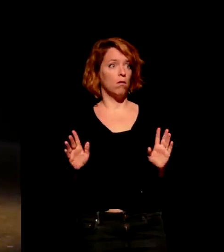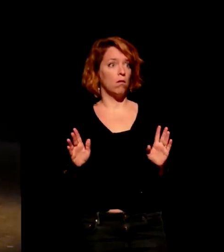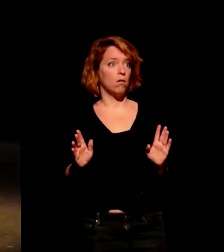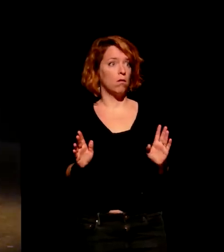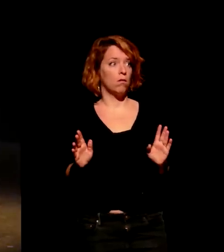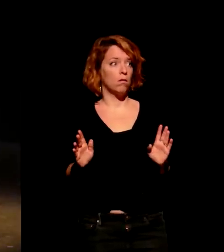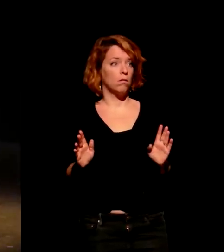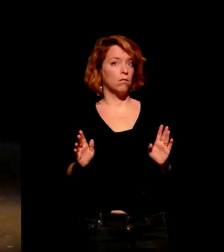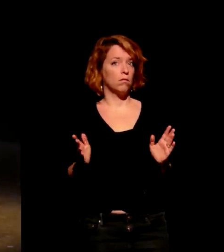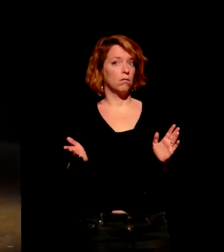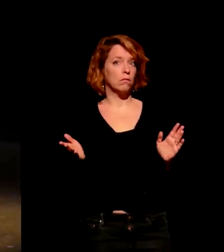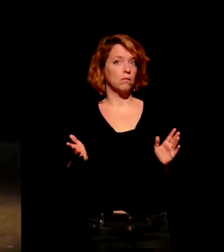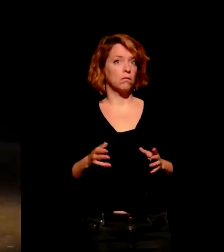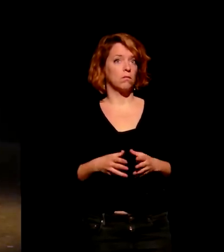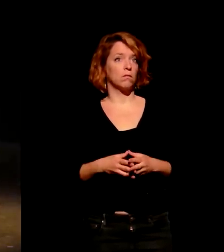Je suis pas musulman, moi.